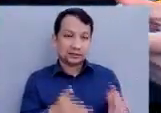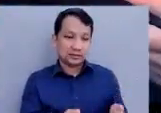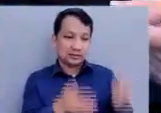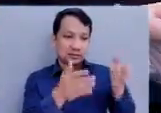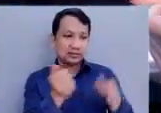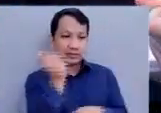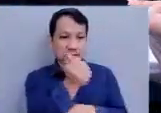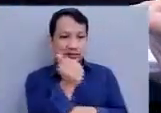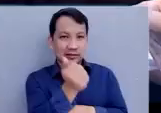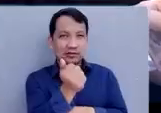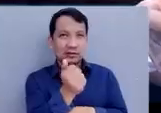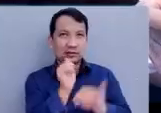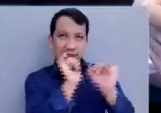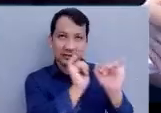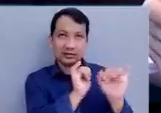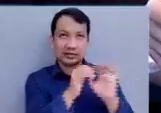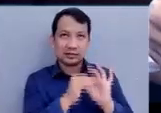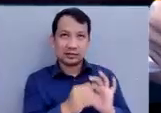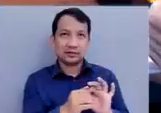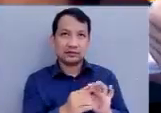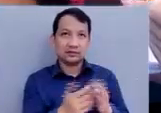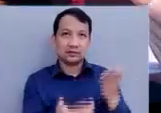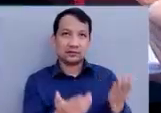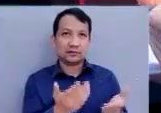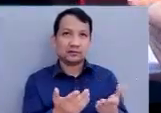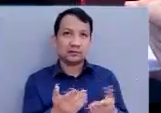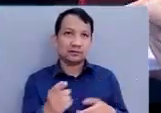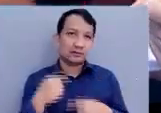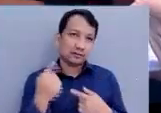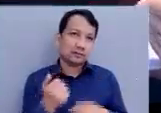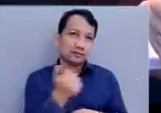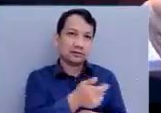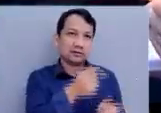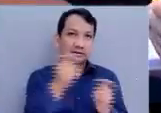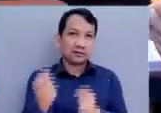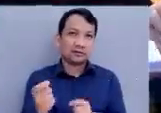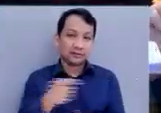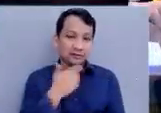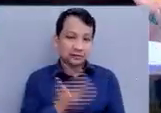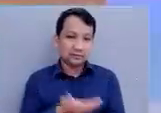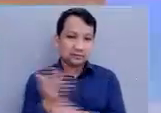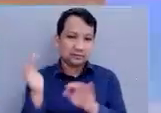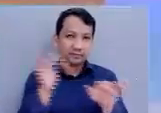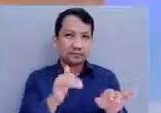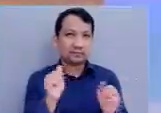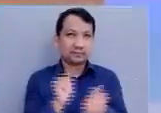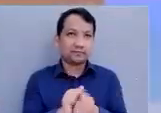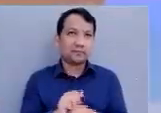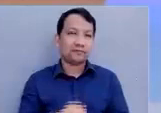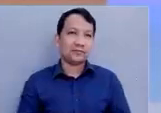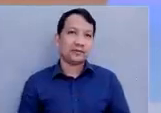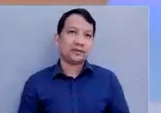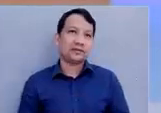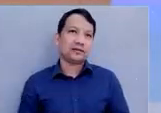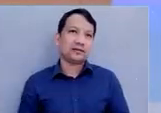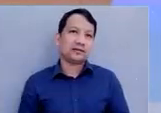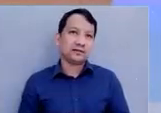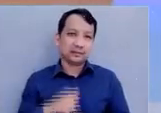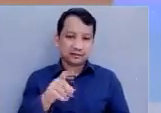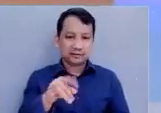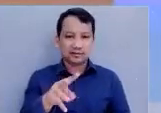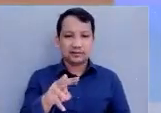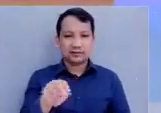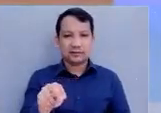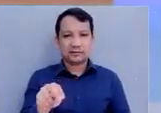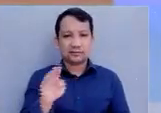nandan sila nagi-stay lang po hanggang yan nga sila hanggang anak nila nand na rin po Sain tanungin natin si Edwin payuhan mo yung